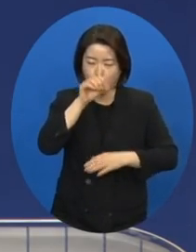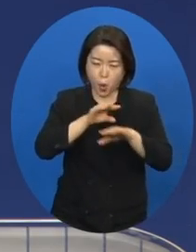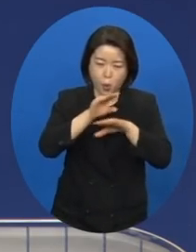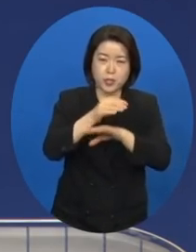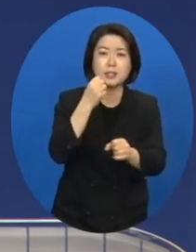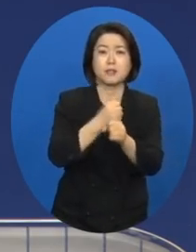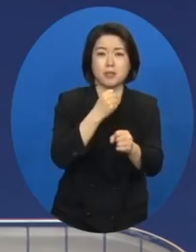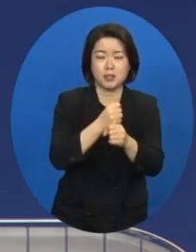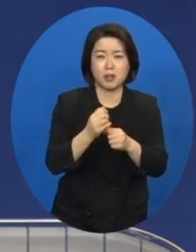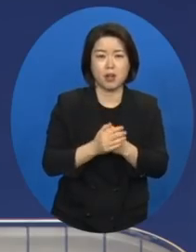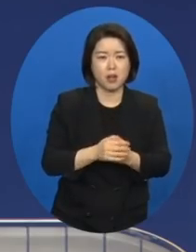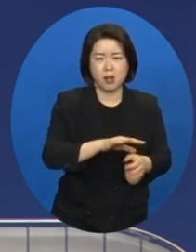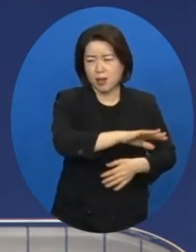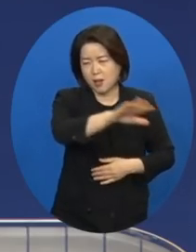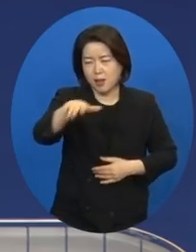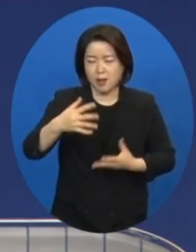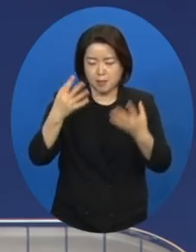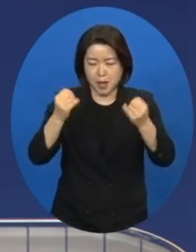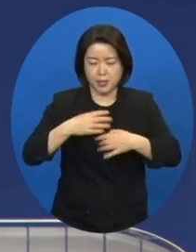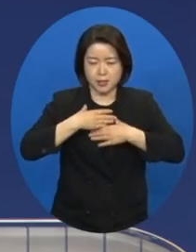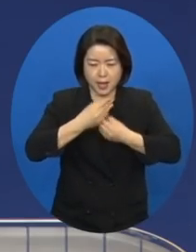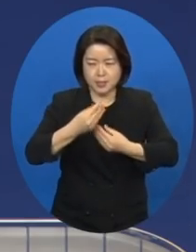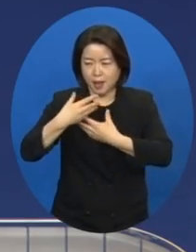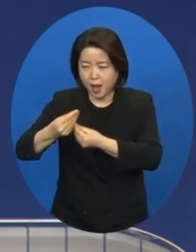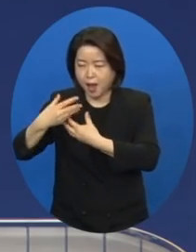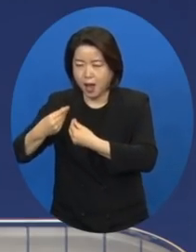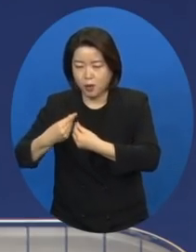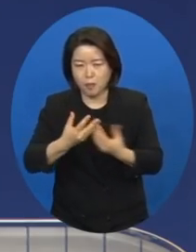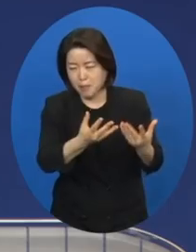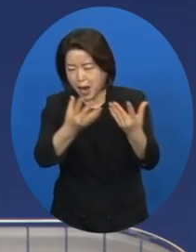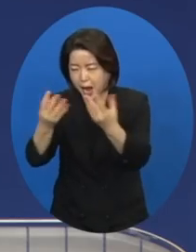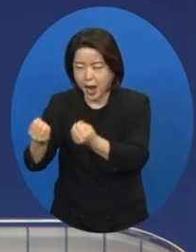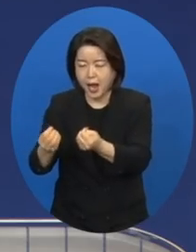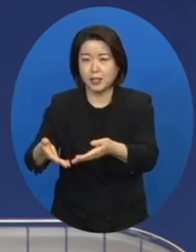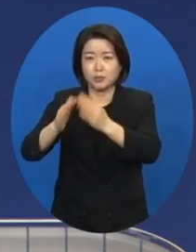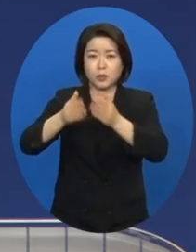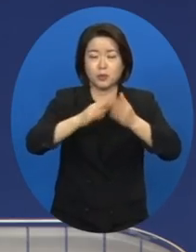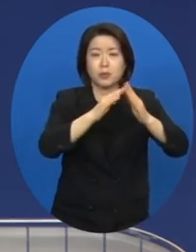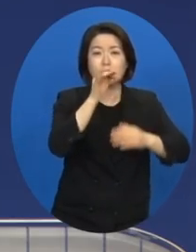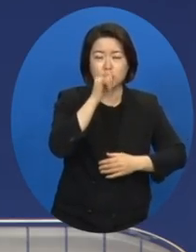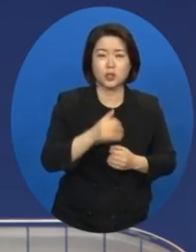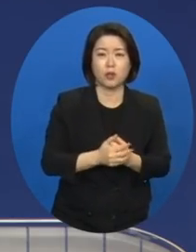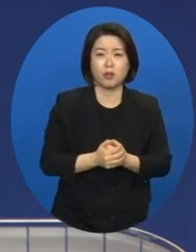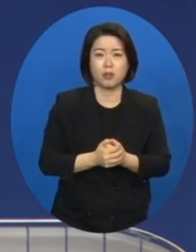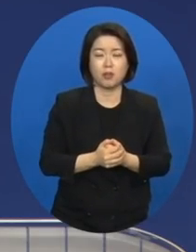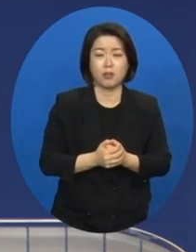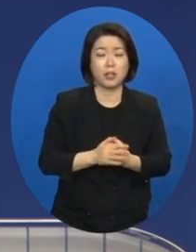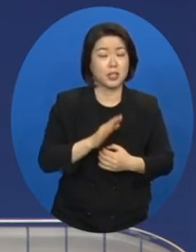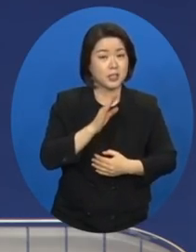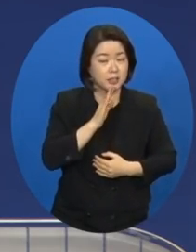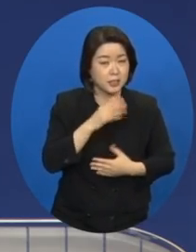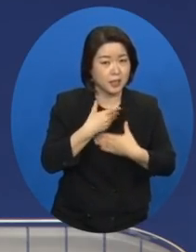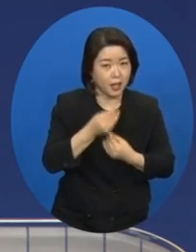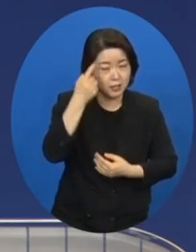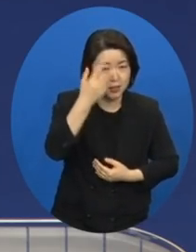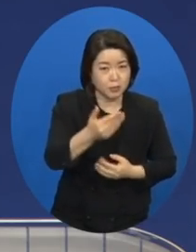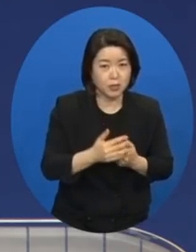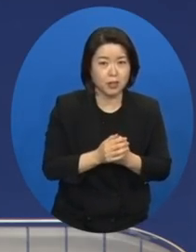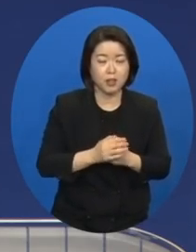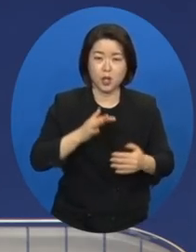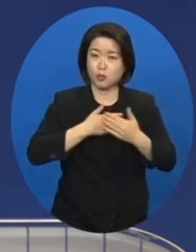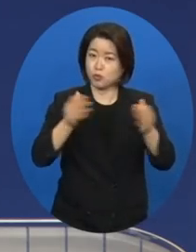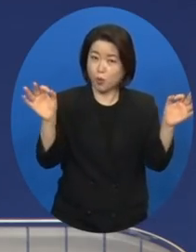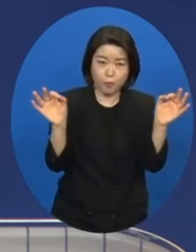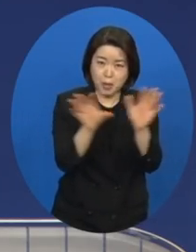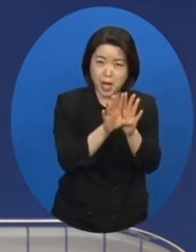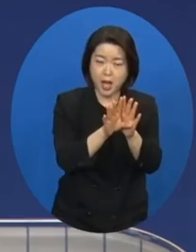너무나 좋은 편의시설 안전장치가 생겨났습니다. 여러분, 정말 더 안전하십니까? 두려움이 다 떠나가셨습니까?